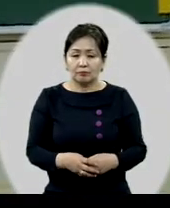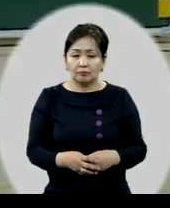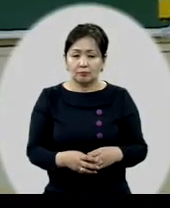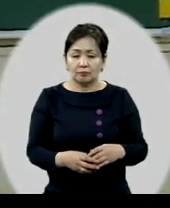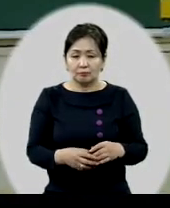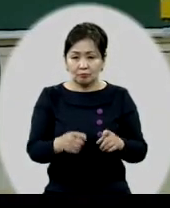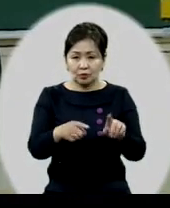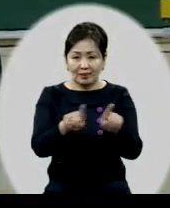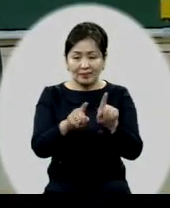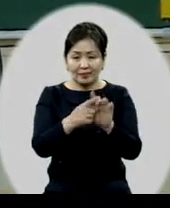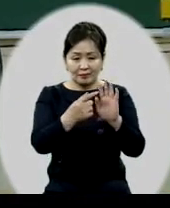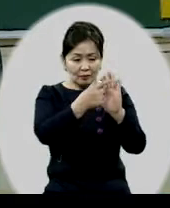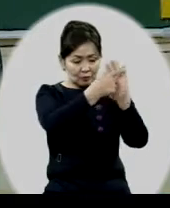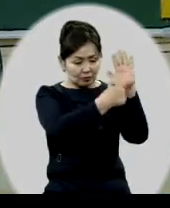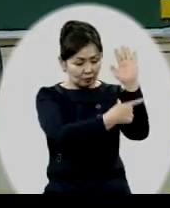зураглал хий.